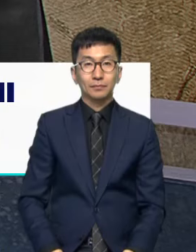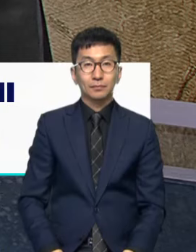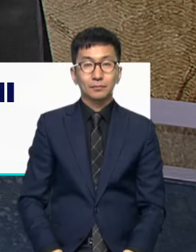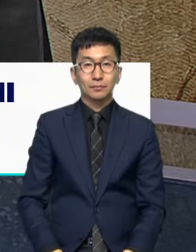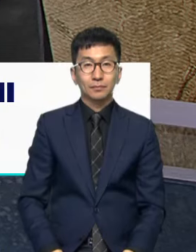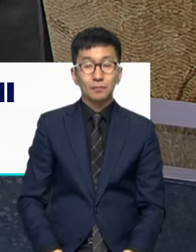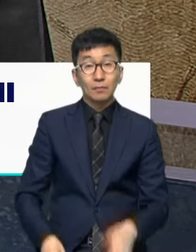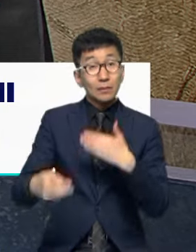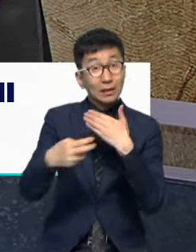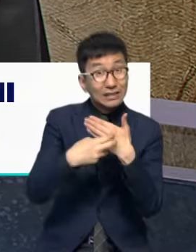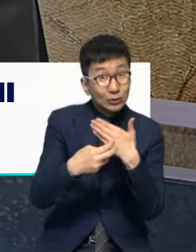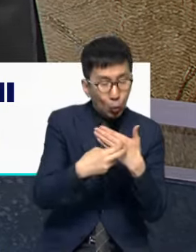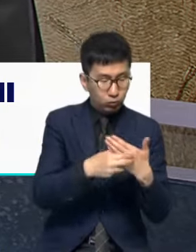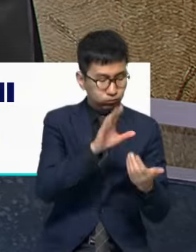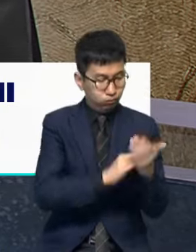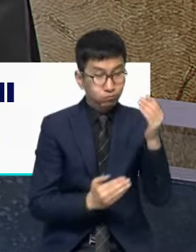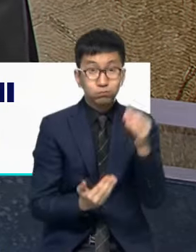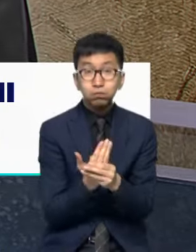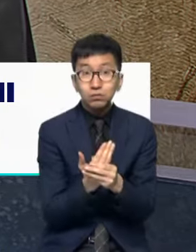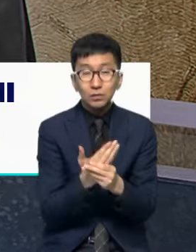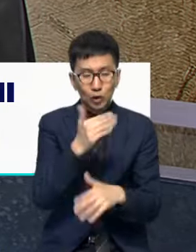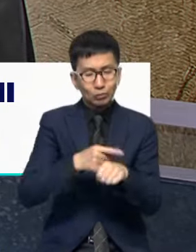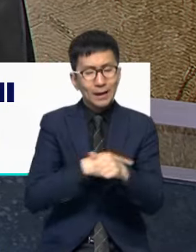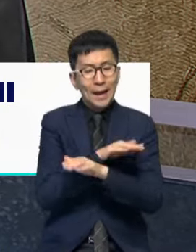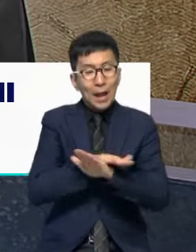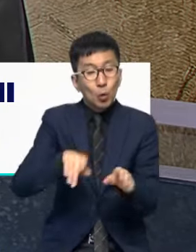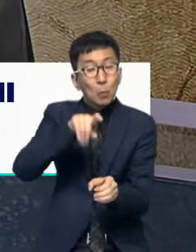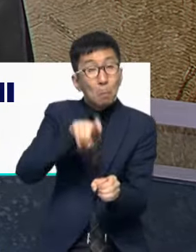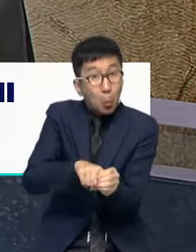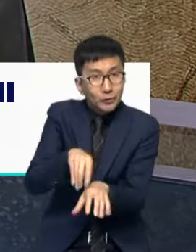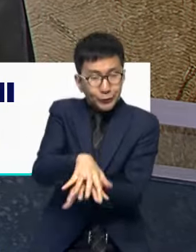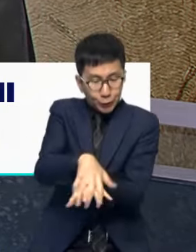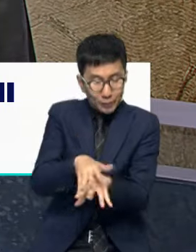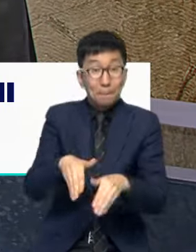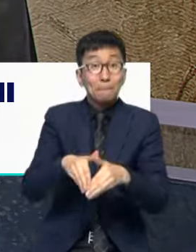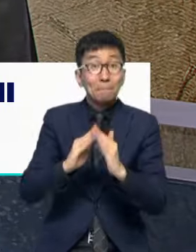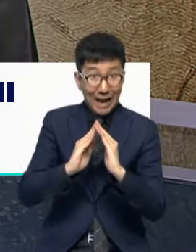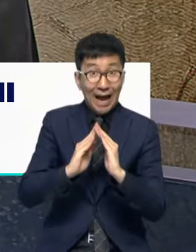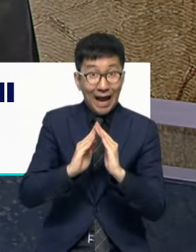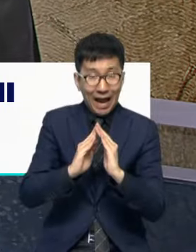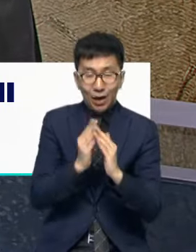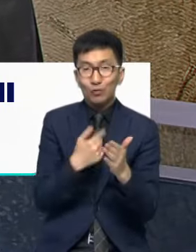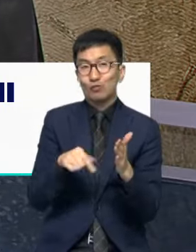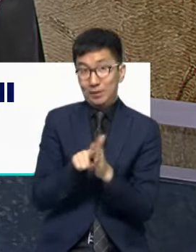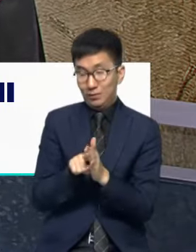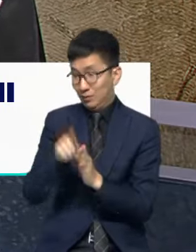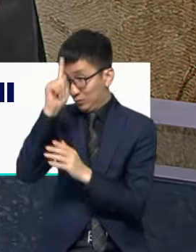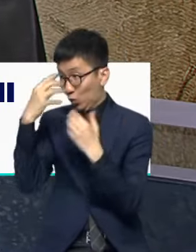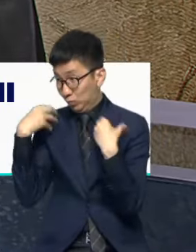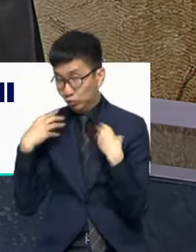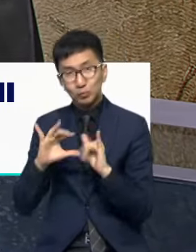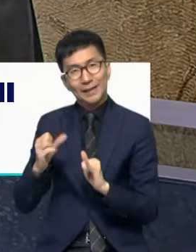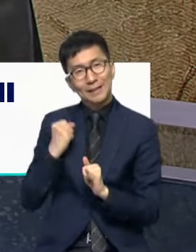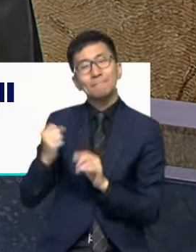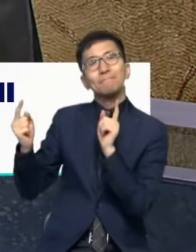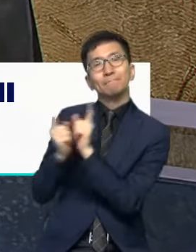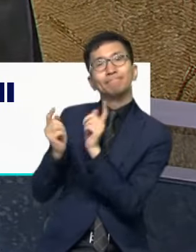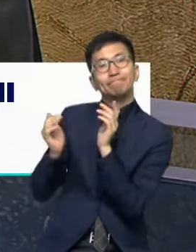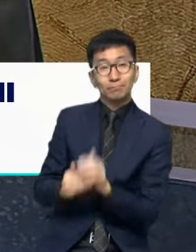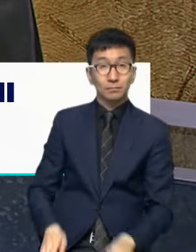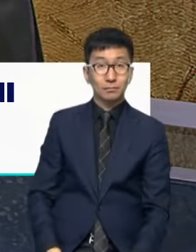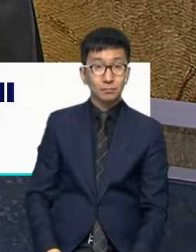다음 소식입니다. 의료 공백 사태를 풀기 위한 협의체를 구성하기 위해서 오늘 정부와 여당이 만났는데 당장